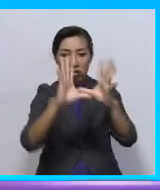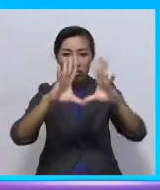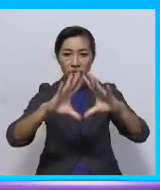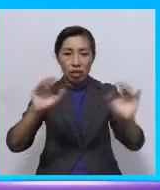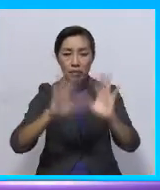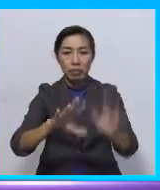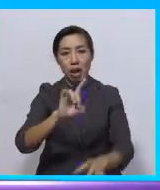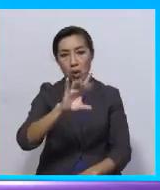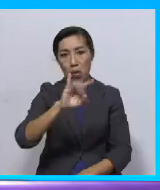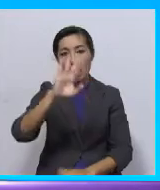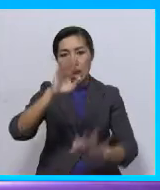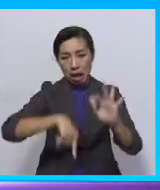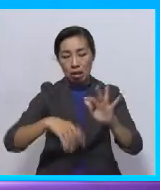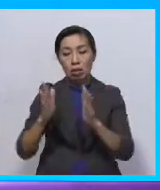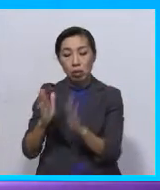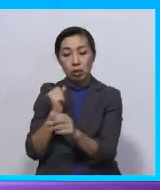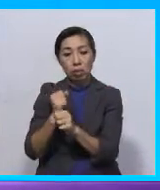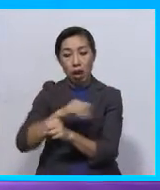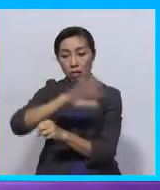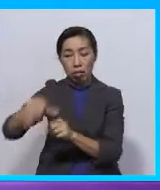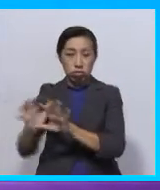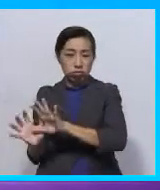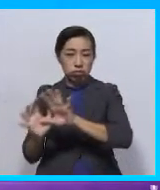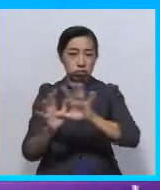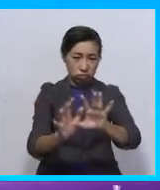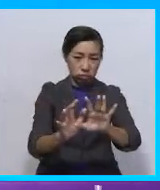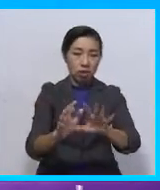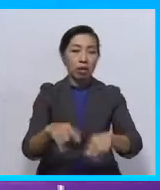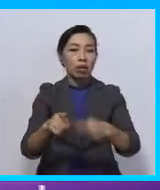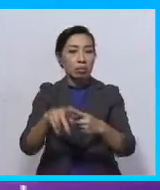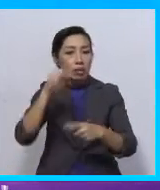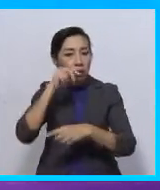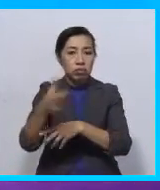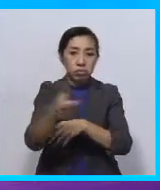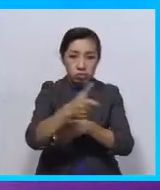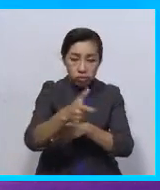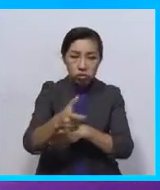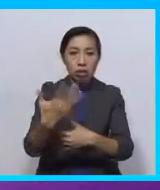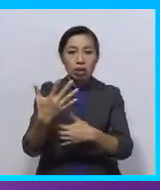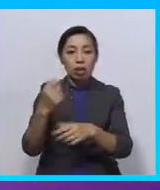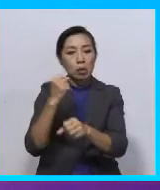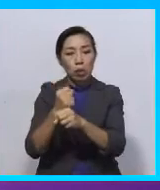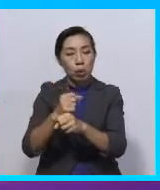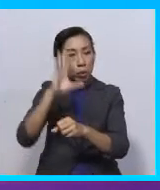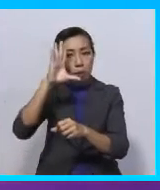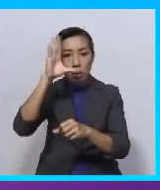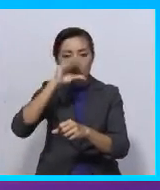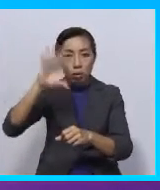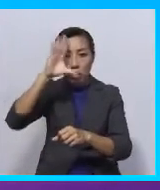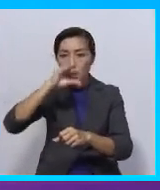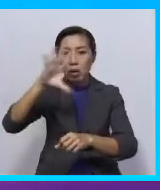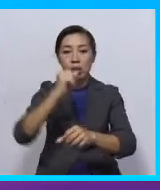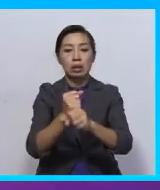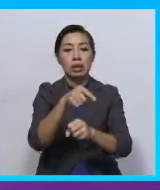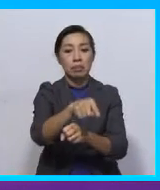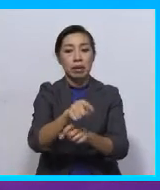100 ไหจนที่หายพัส่หลายโยนงานก็เข้าไประดมดับไฟปากแล้วก็ไปทำแนวกนไฟตลดทั้งวันทั้งคืนตั้งแต